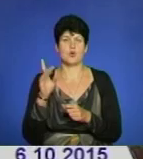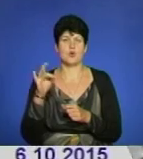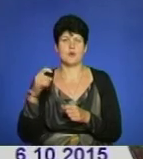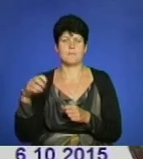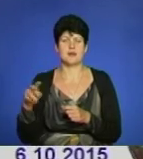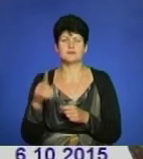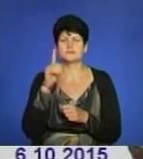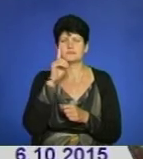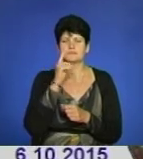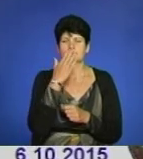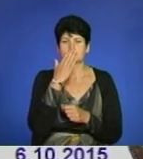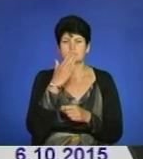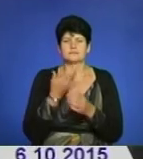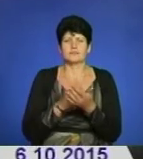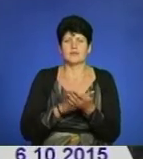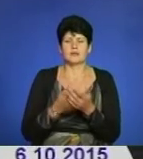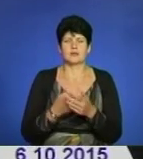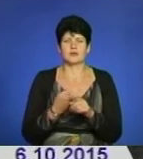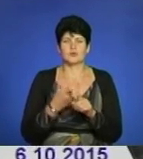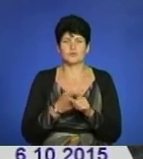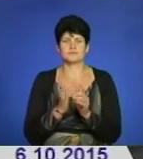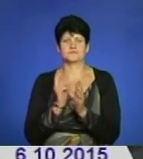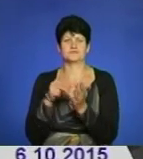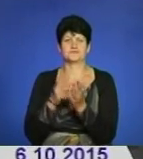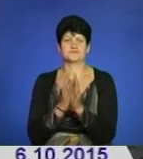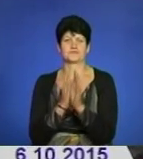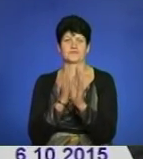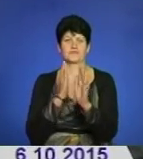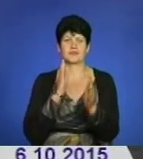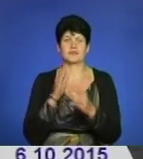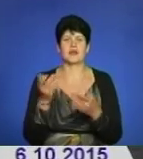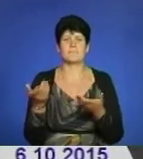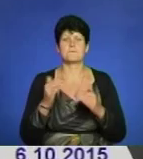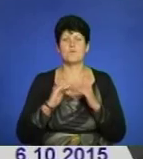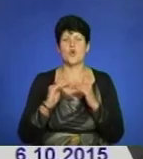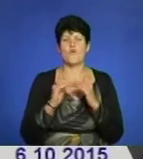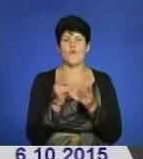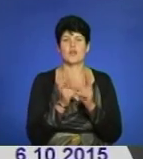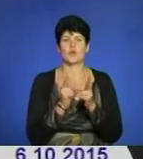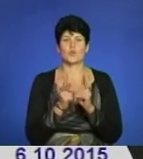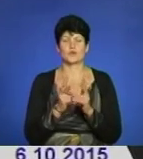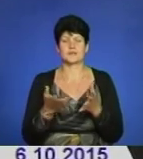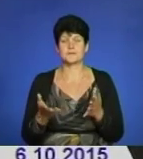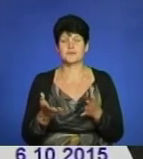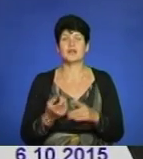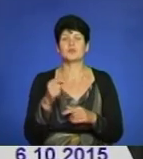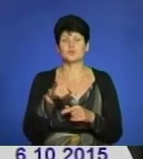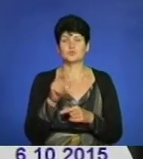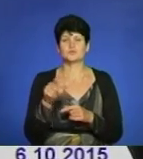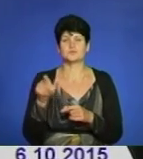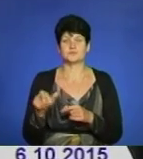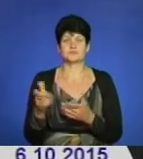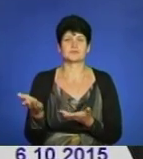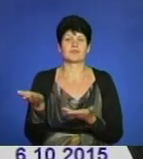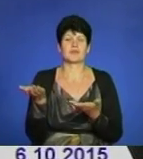смаженої картоплі змушував покупців влаштовуватися в черги перед польовою кухнею агрохолдингу «Мрія». Тож тернополяни